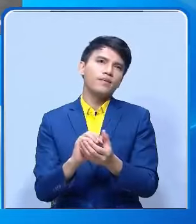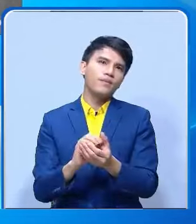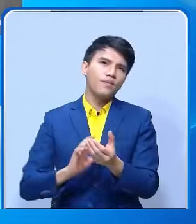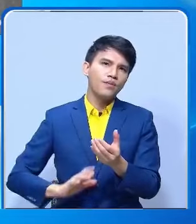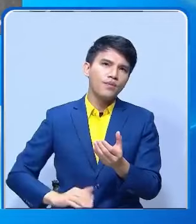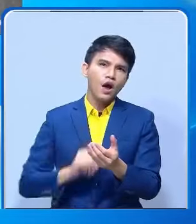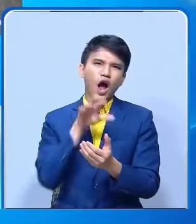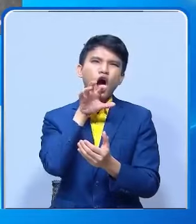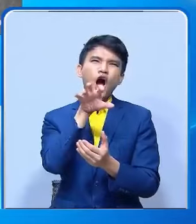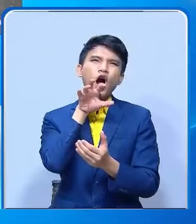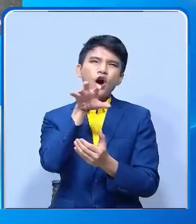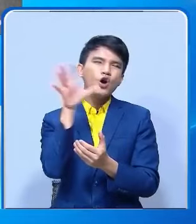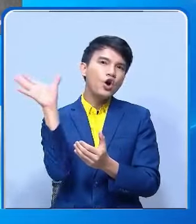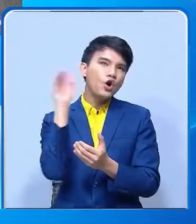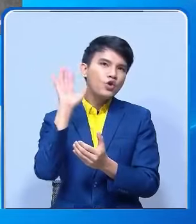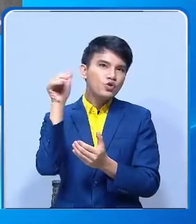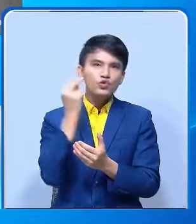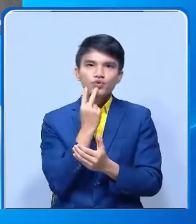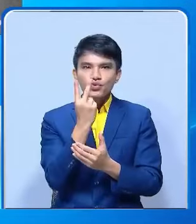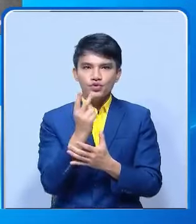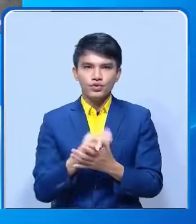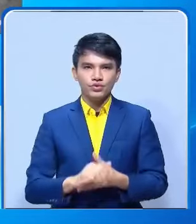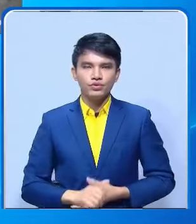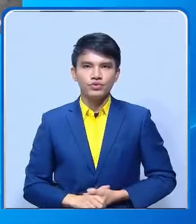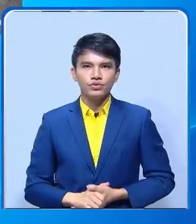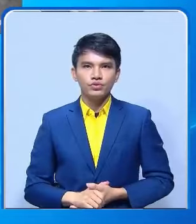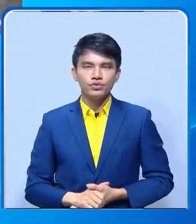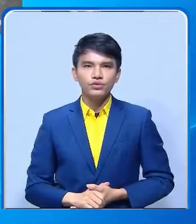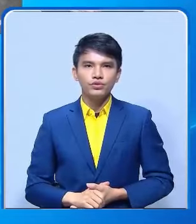หอนไปฟังช่วงนี้กันสักหน่อยค่ะ